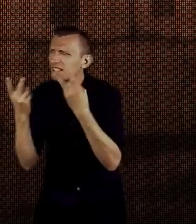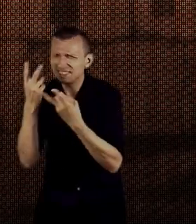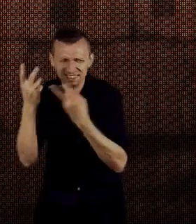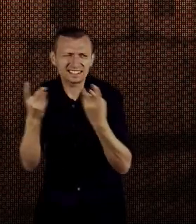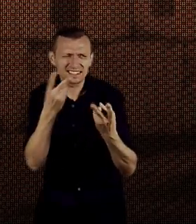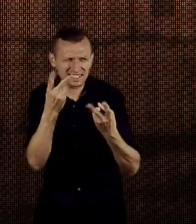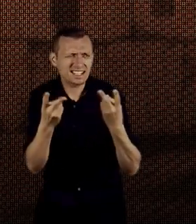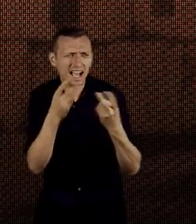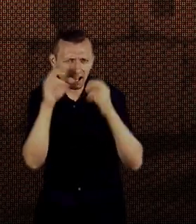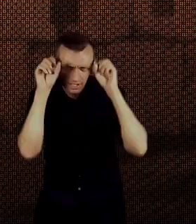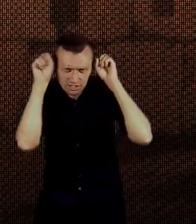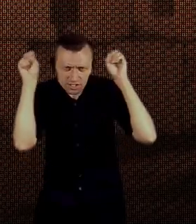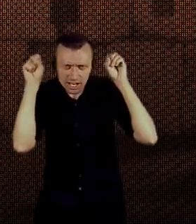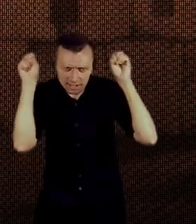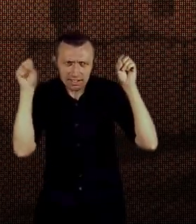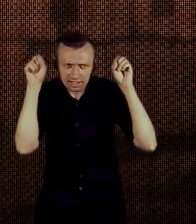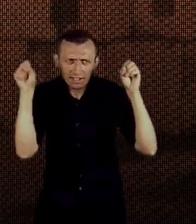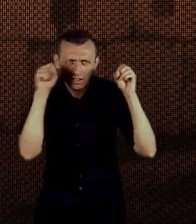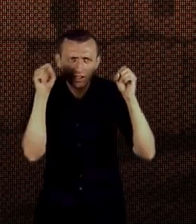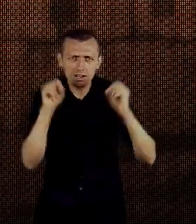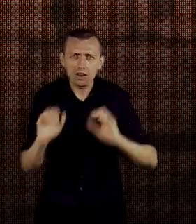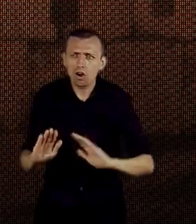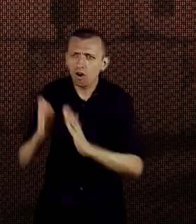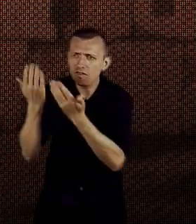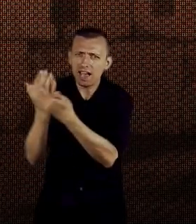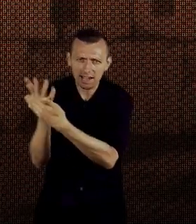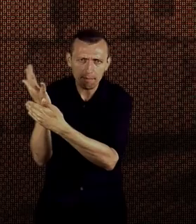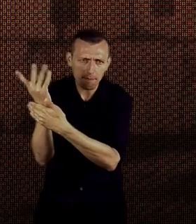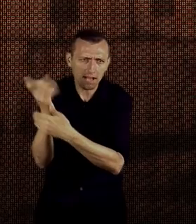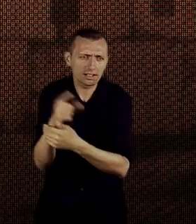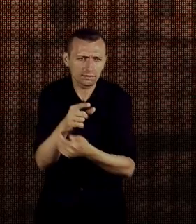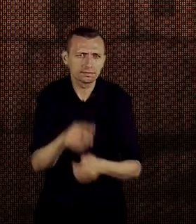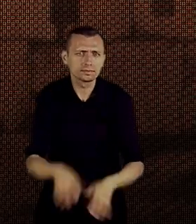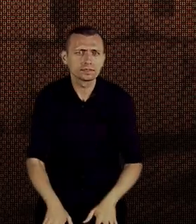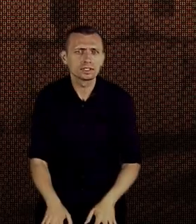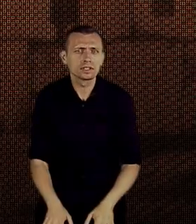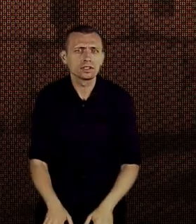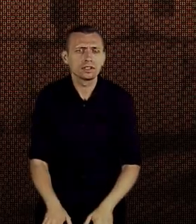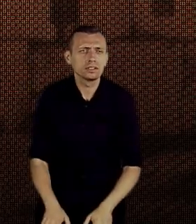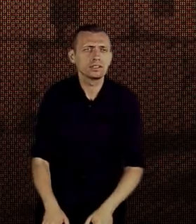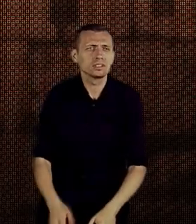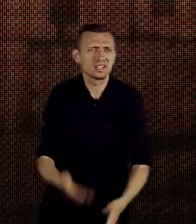tutaj autor listu do Hebrajczyków wyjaśnia, dlaczego